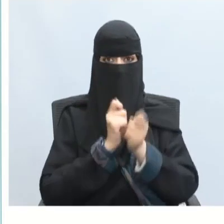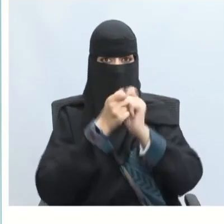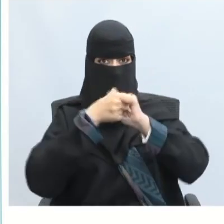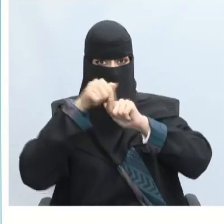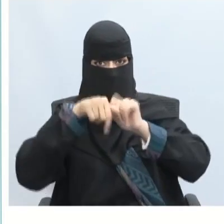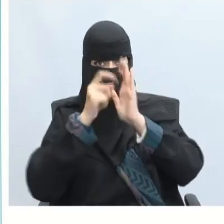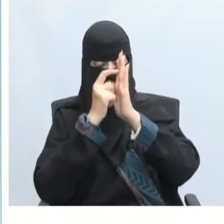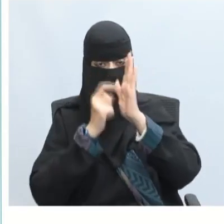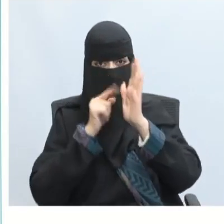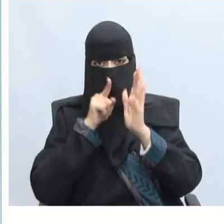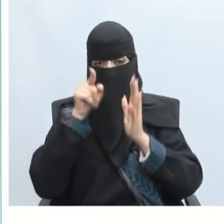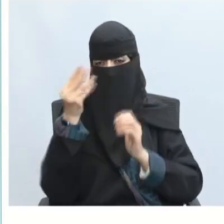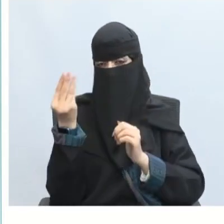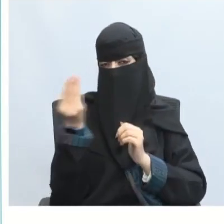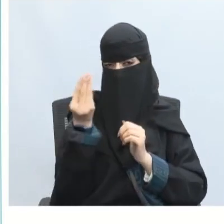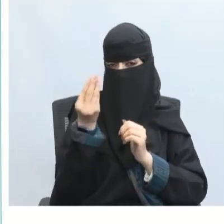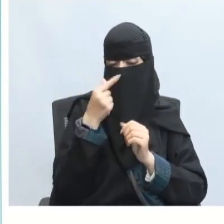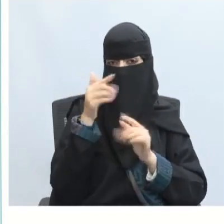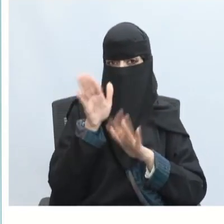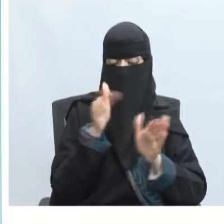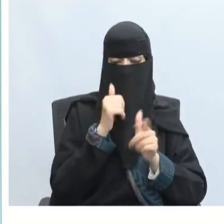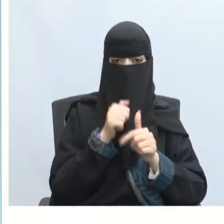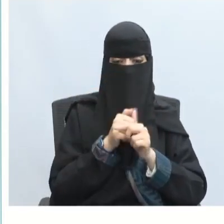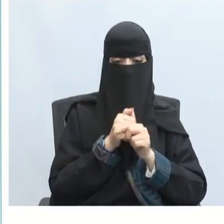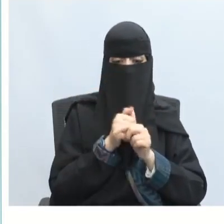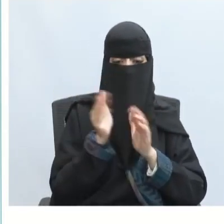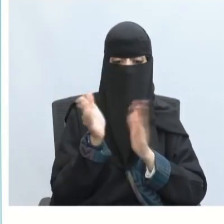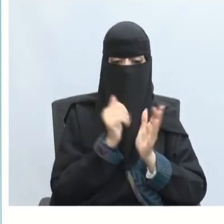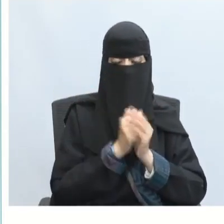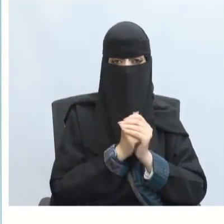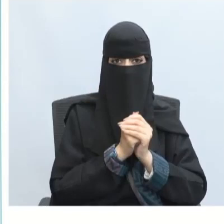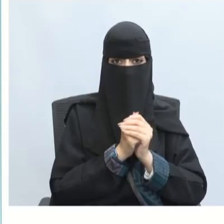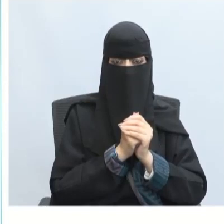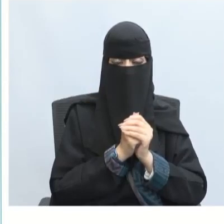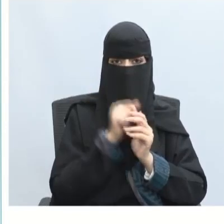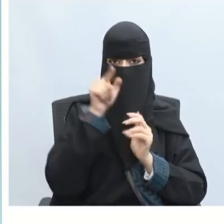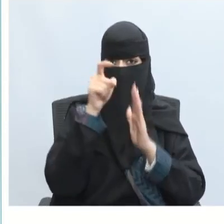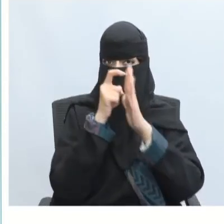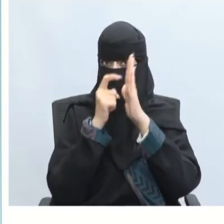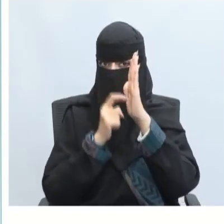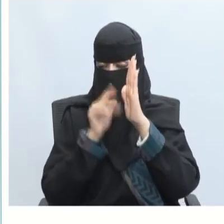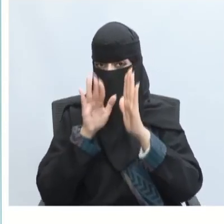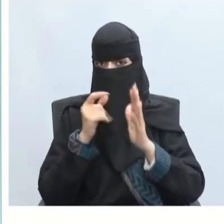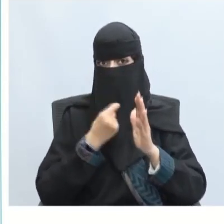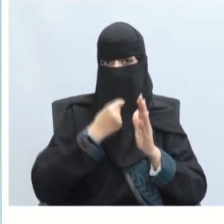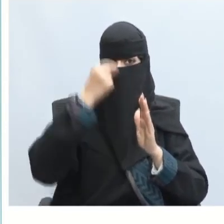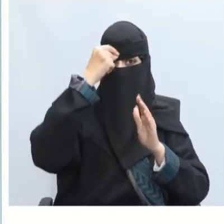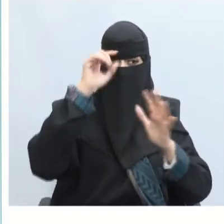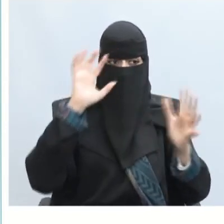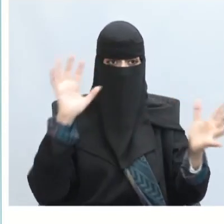النظام فهو قليل جدا هذا النظام السمه